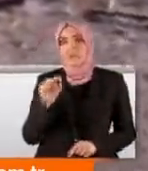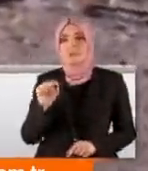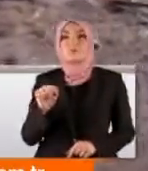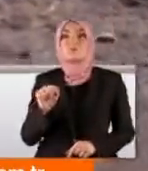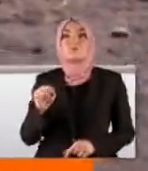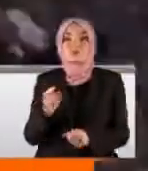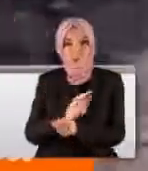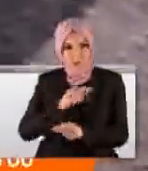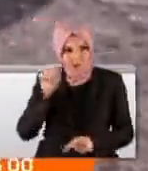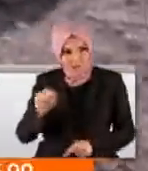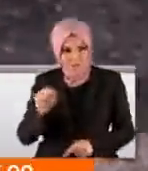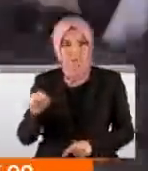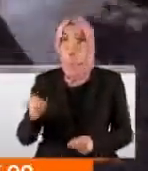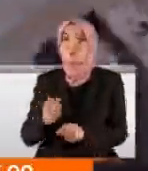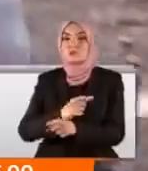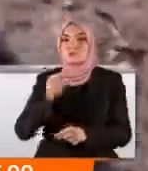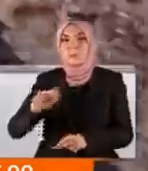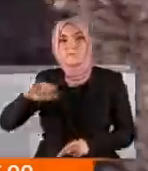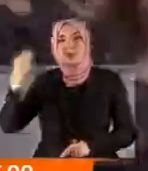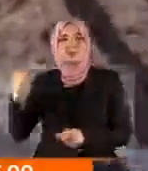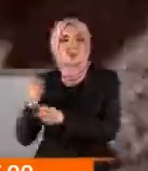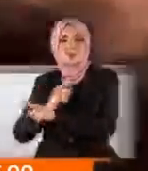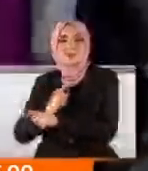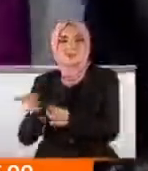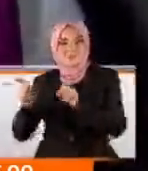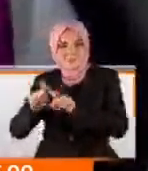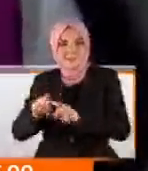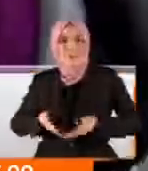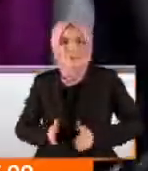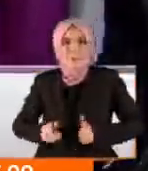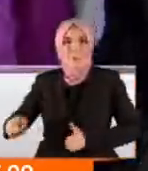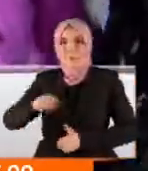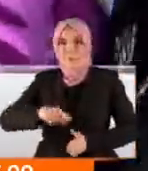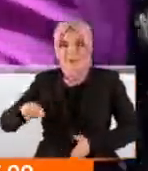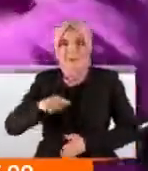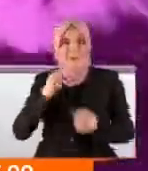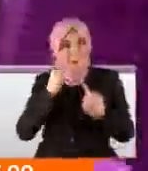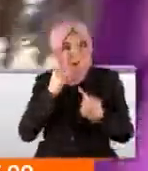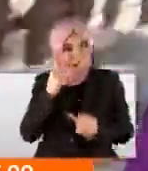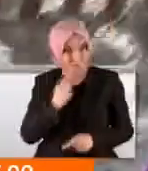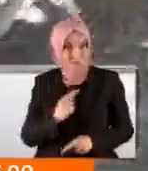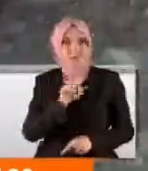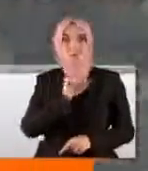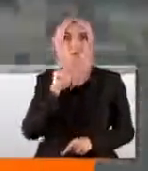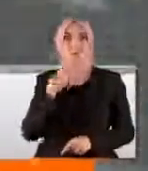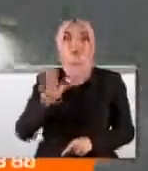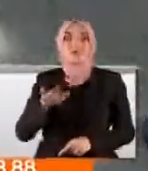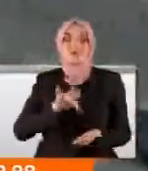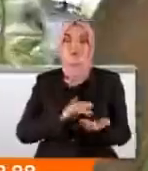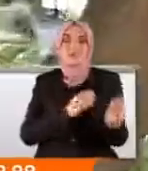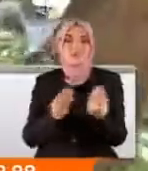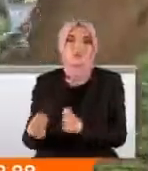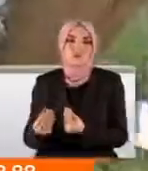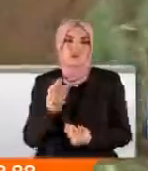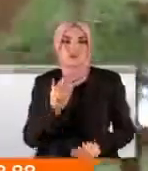melezlerini barındıranlara 11 bin lira para cezası verilecek. Sizin köpeklerinizin cinsi nedir? Benimkisi Spitz.